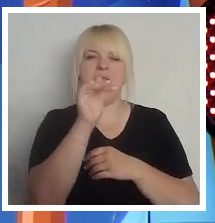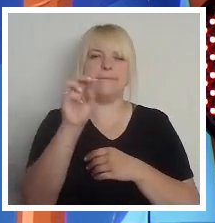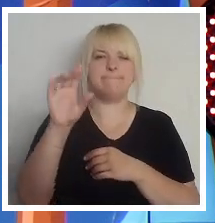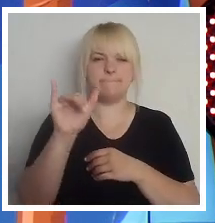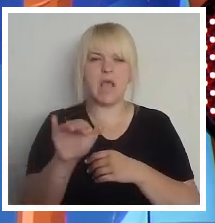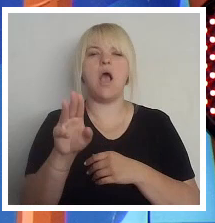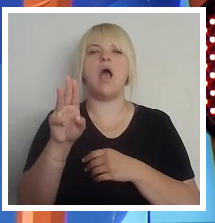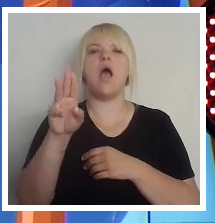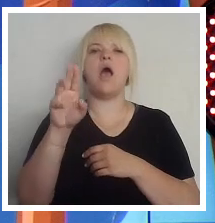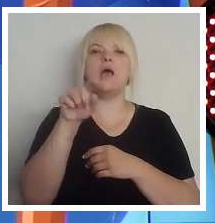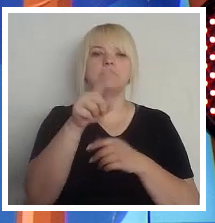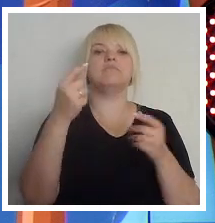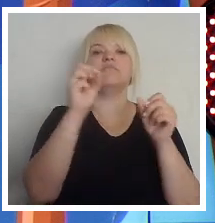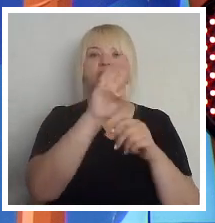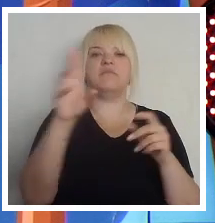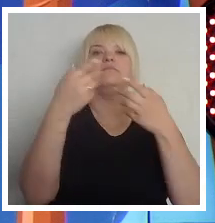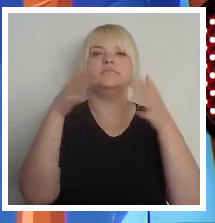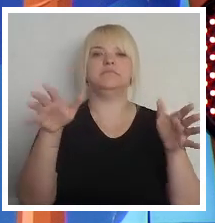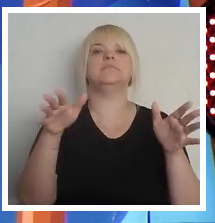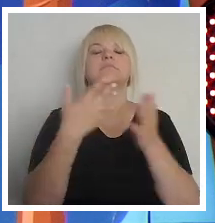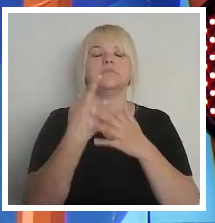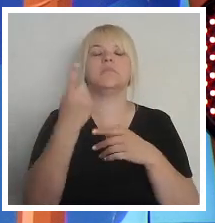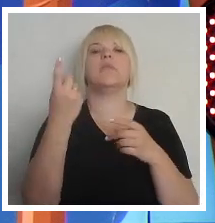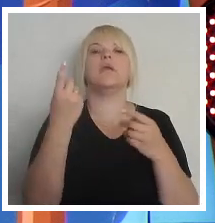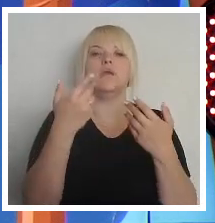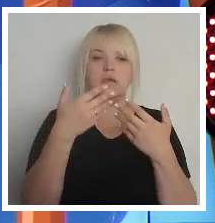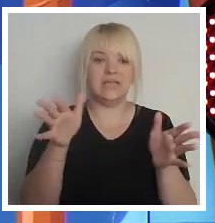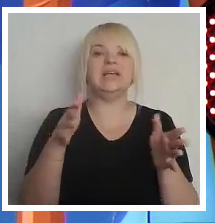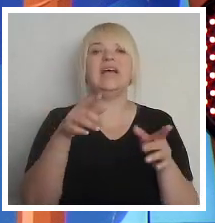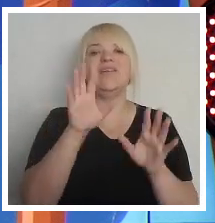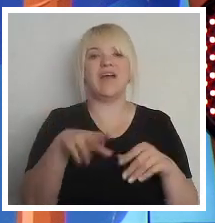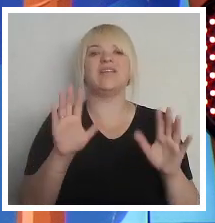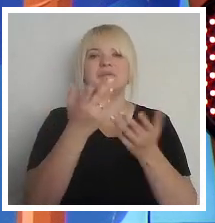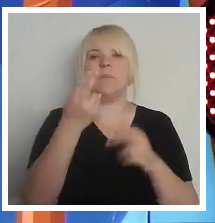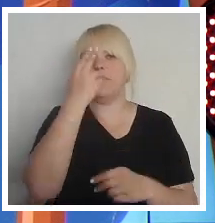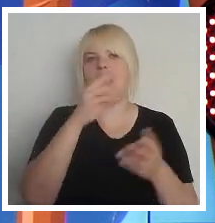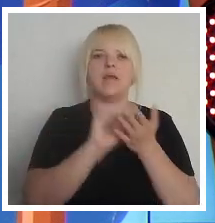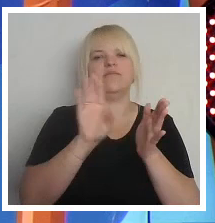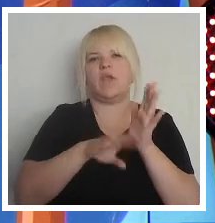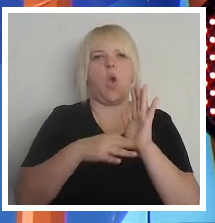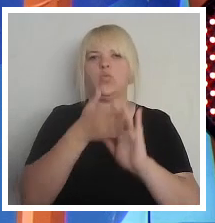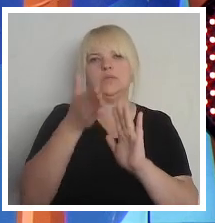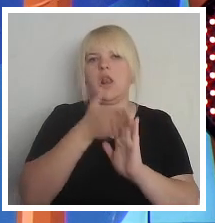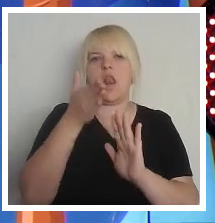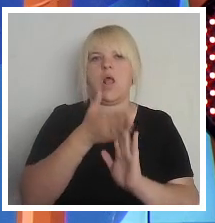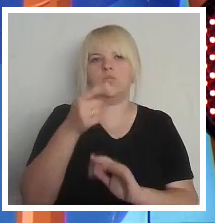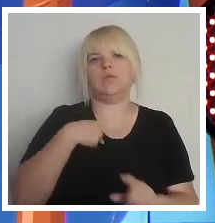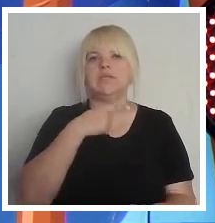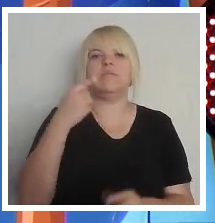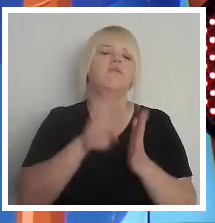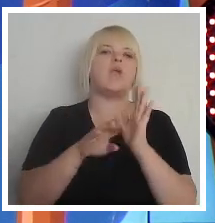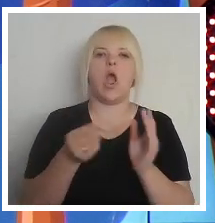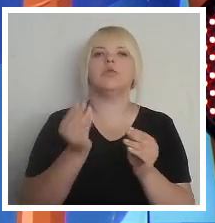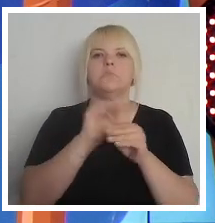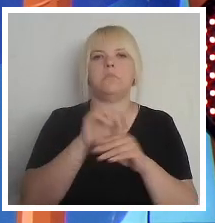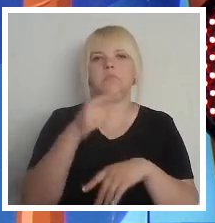šosejā, nu, tā var gadīties, vai ne, tad tas, tā pieredze tiek vienkārši uzlabota. Tā es gribēju vienkārši piekomentēt, ka nav tā,